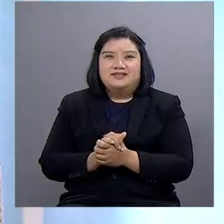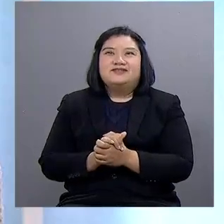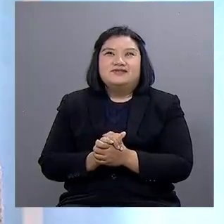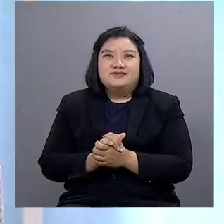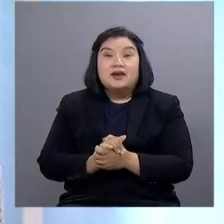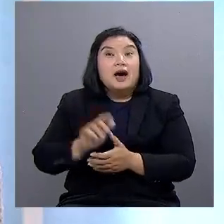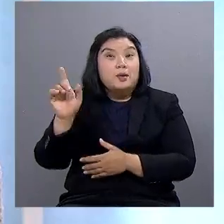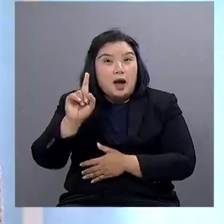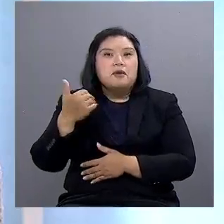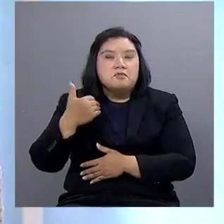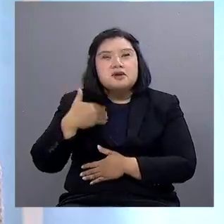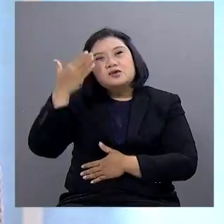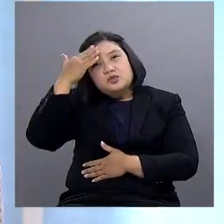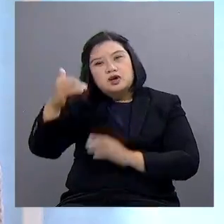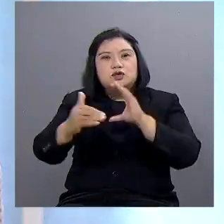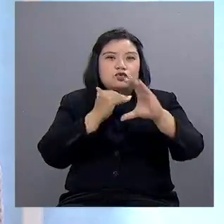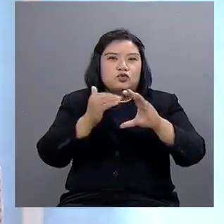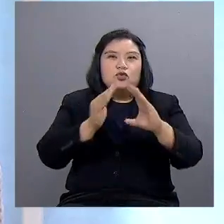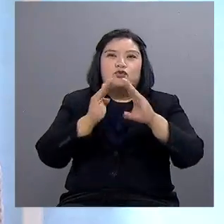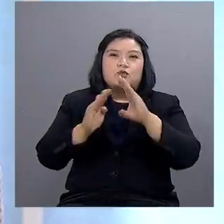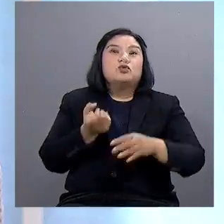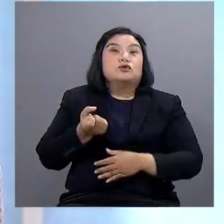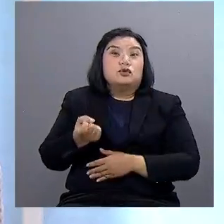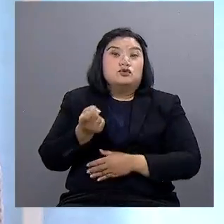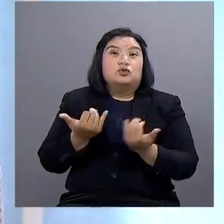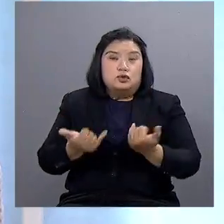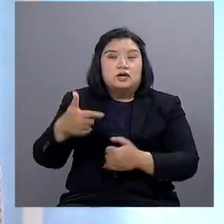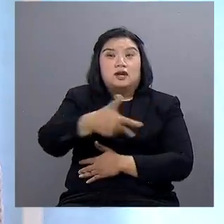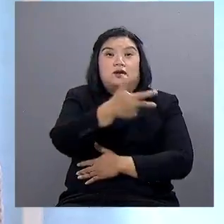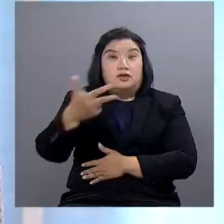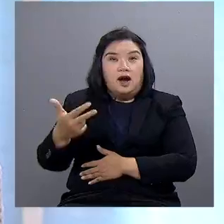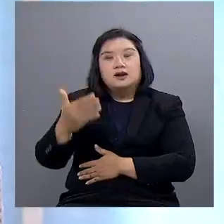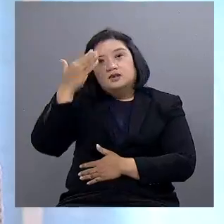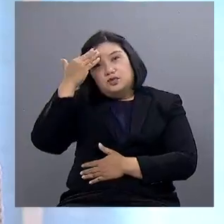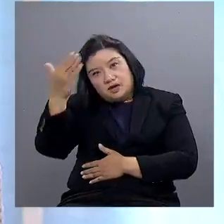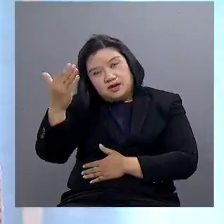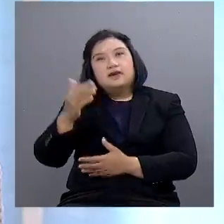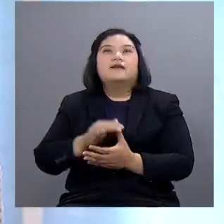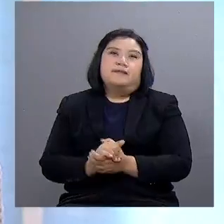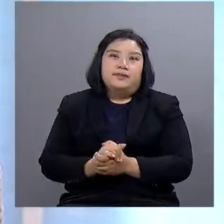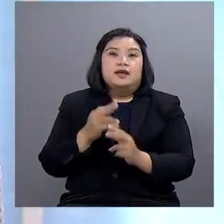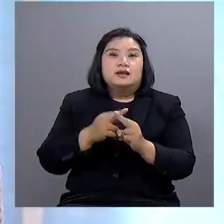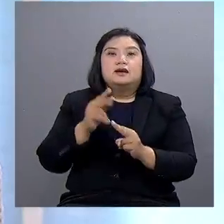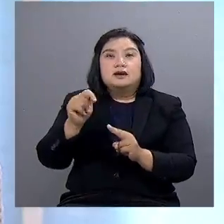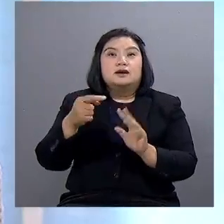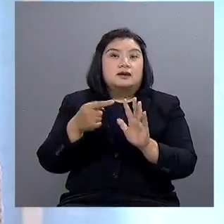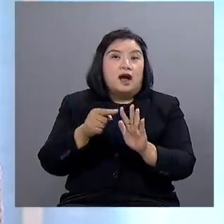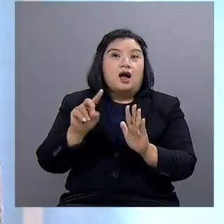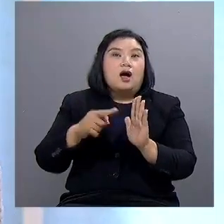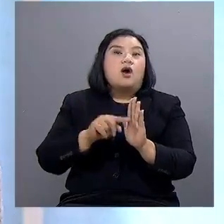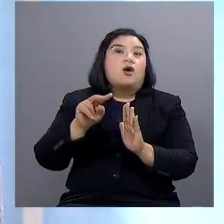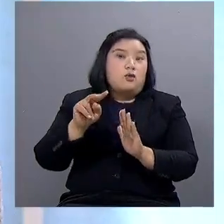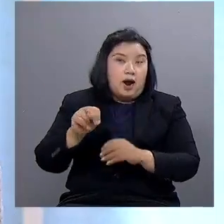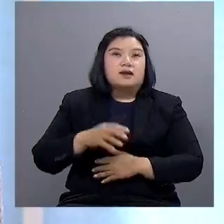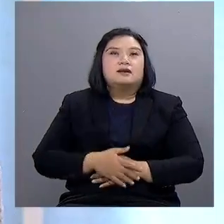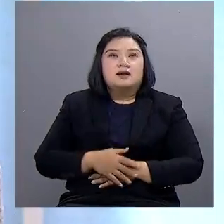ยกันมาใน Facebook Live ของเราในเพจไทย PBS นะครับสวัสดีคุณตะวันด้วยนะครับทักทายกันมาคุณพวงพกามาศนะครับมี